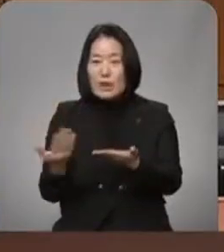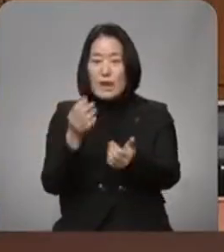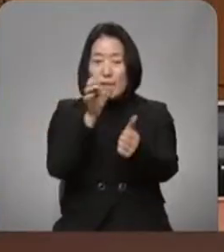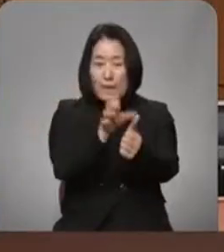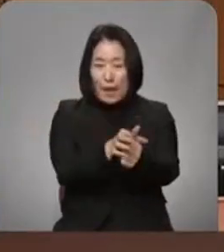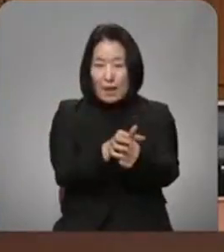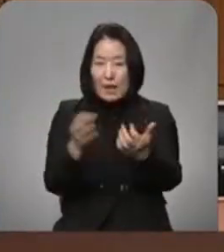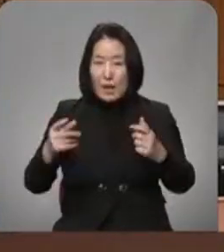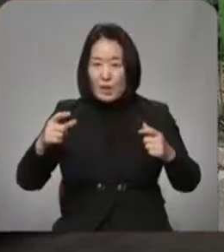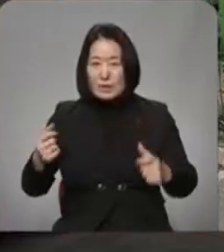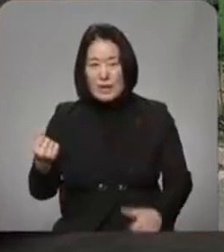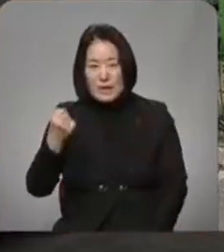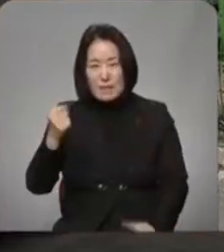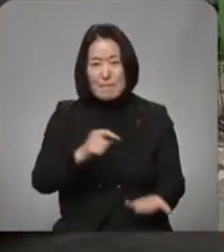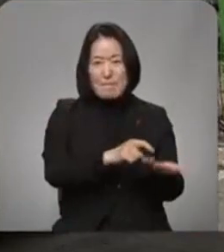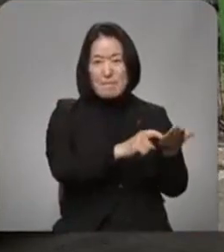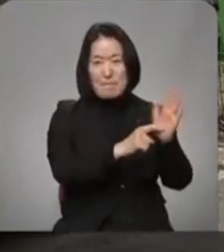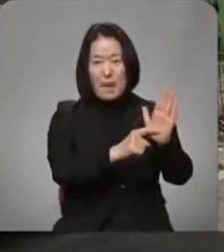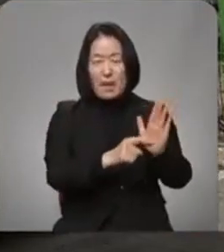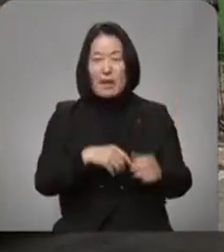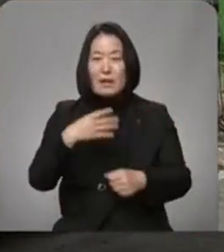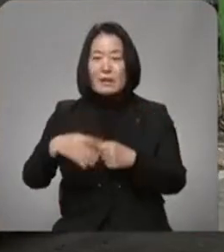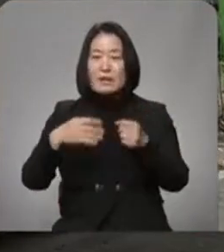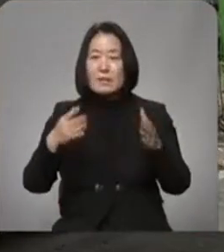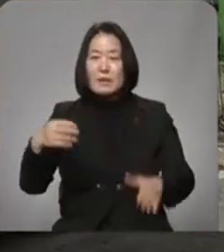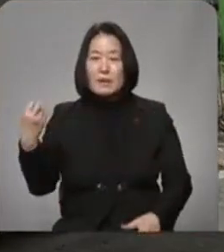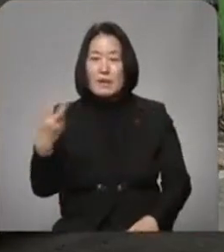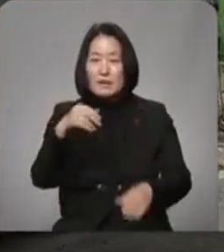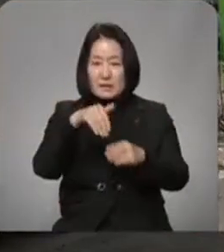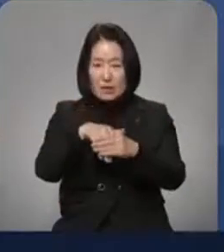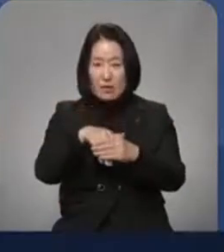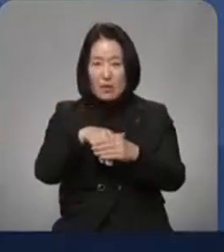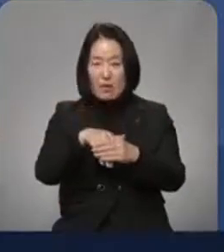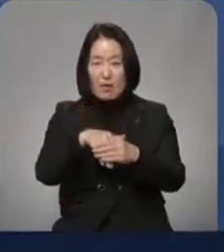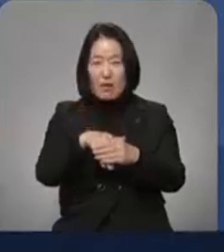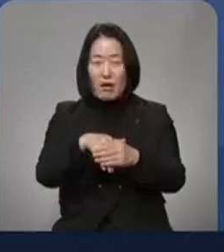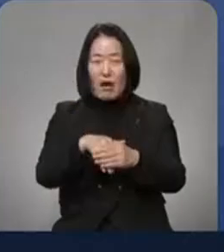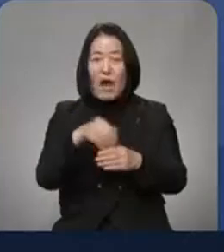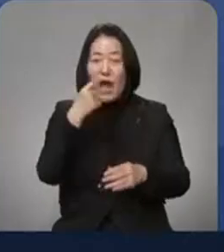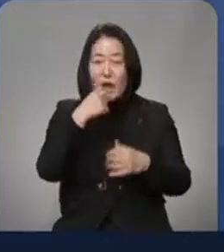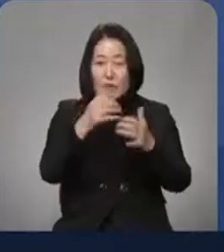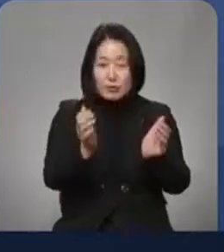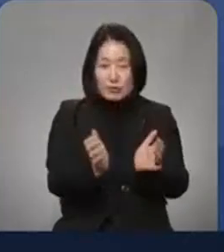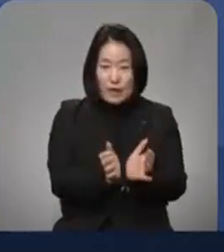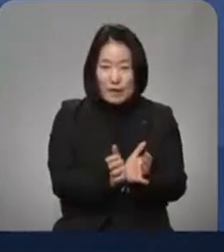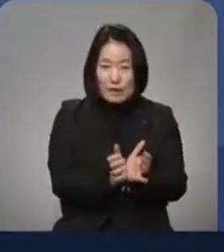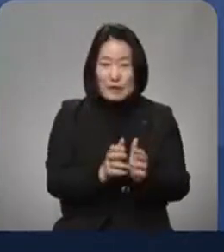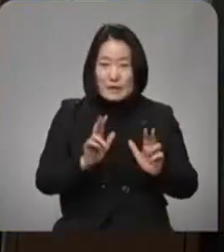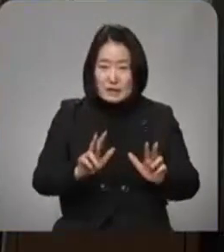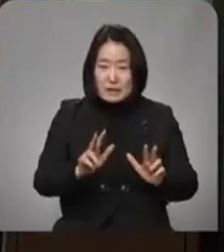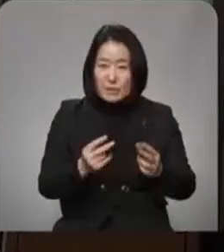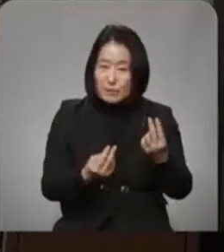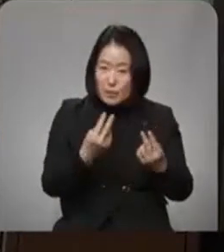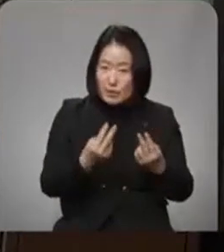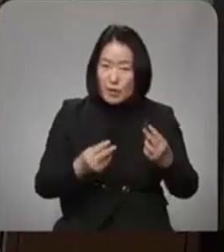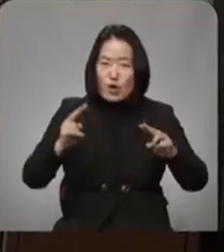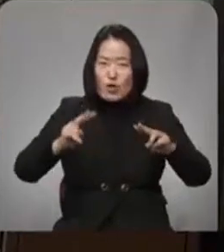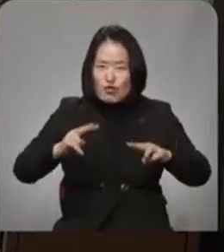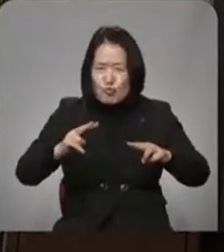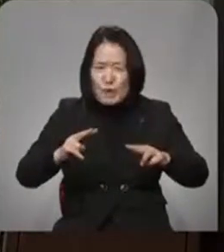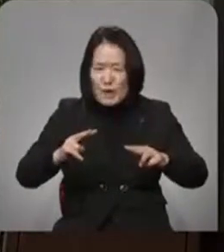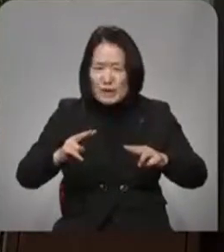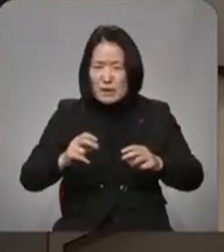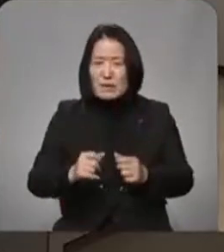저력을 알렸습니다 4년 만에 다시 치러지는 이번 선거에서 더불어민주당은 지금보다 의석을 두 배 이상